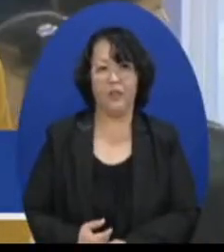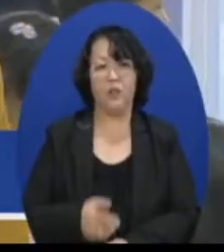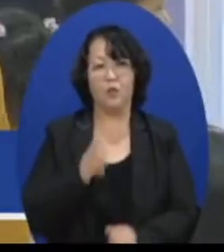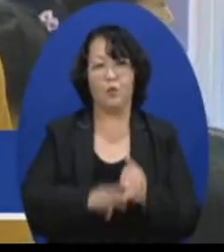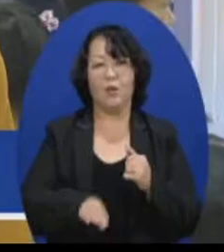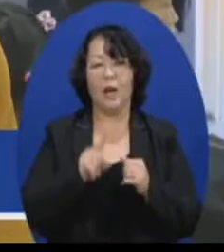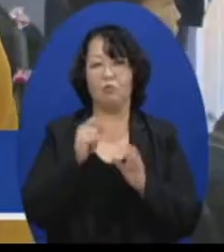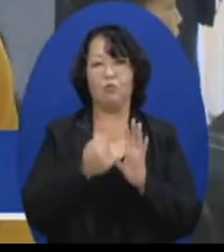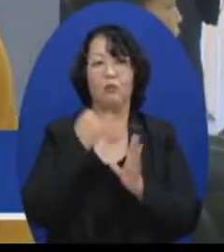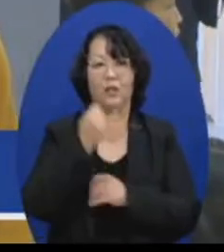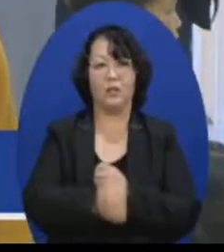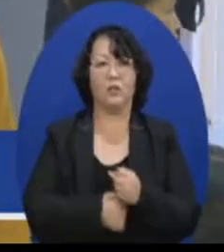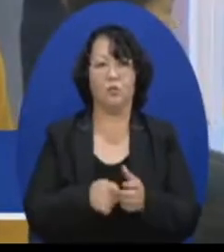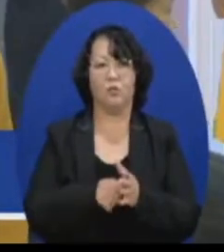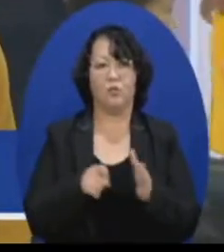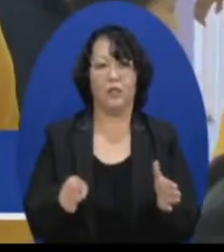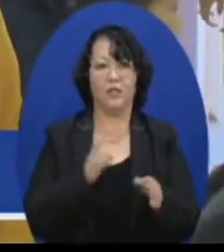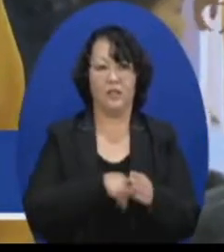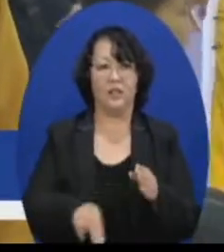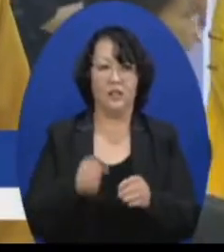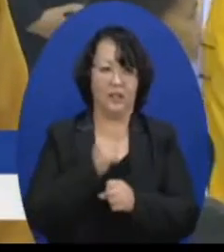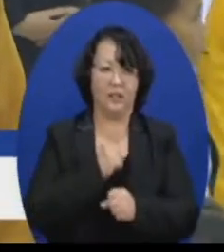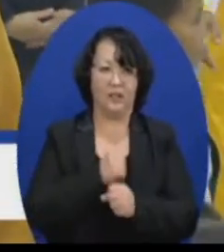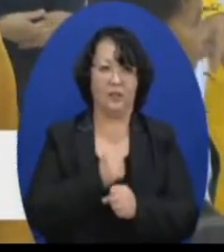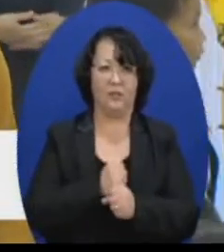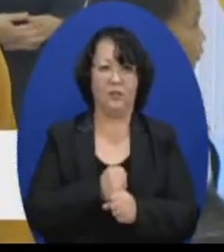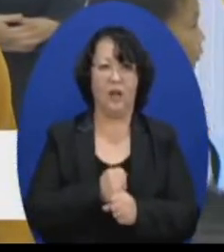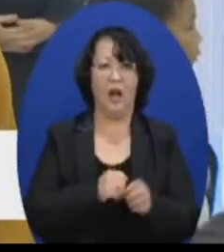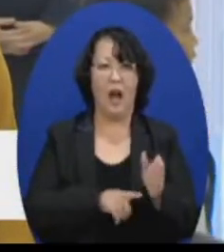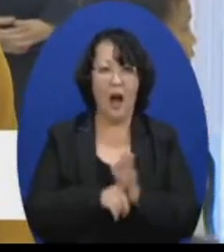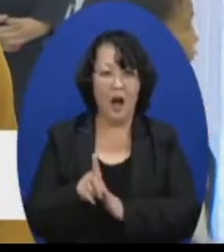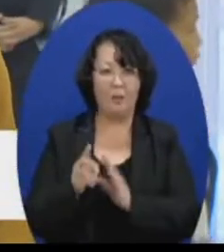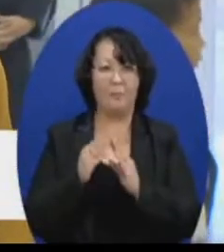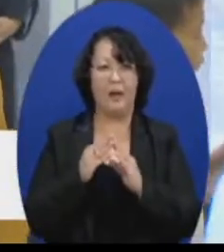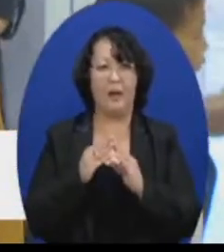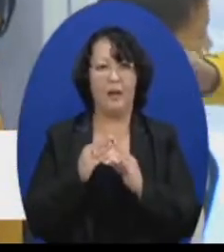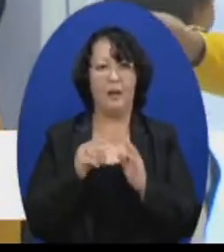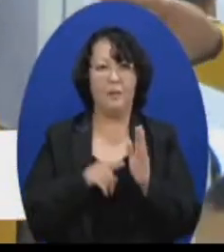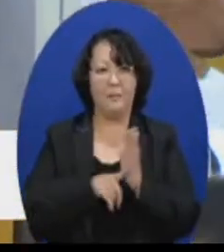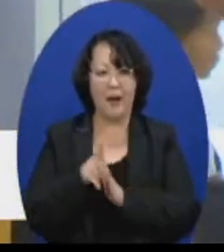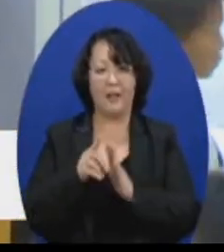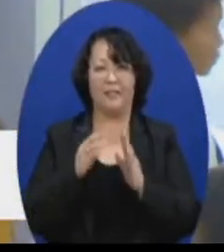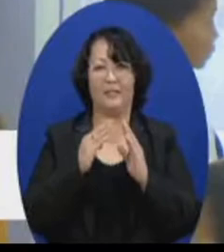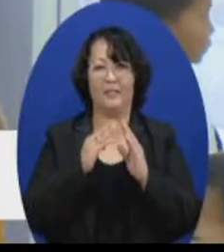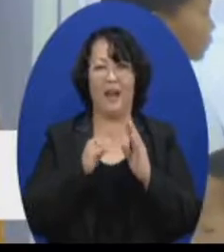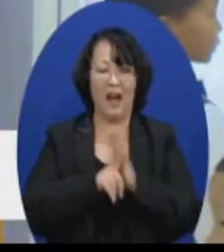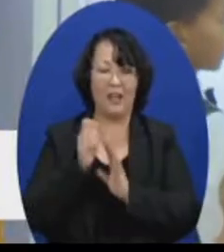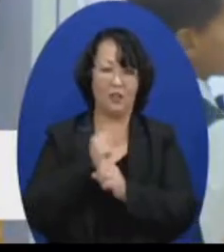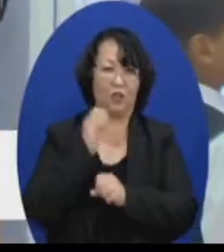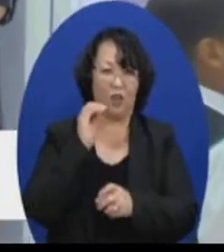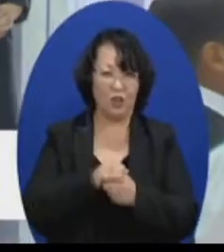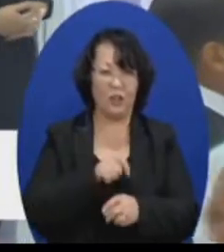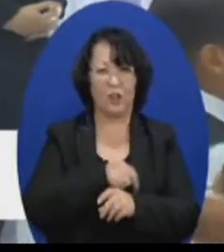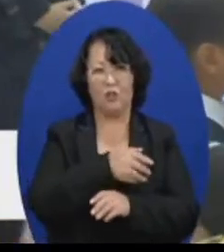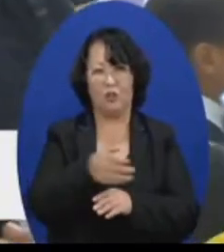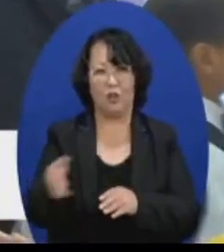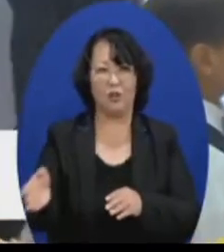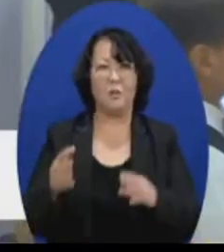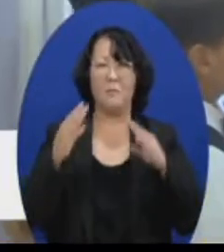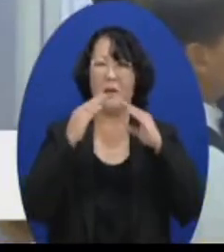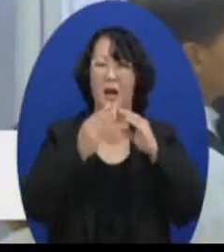16 жил нэг цэцэрлэг ихэрч ажилласан. Тэгээд анх орсон цагаас л ийм нэг сайхан байртай болох юмсан гэж боддог байсан. Тэгээд